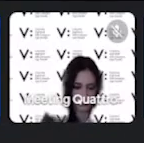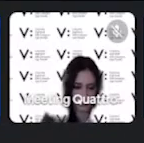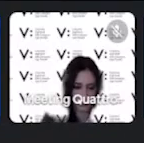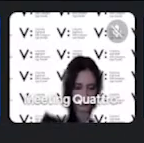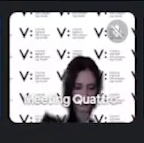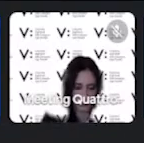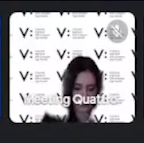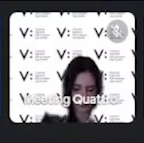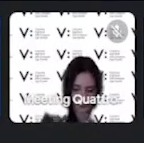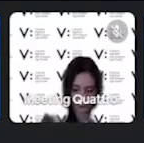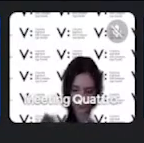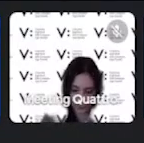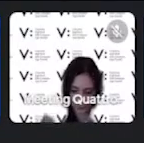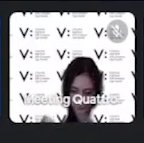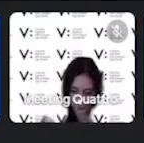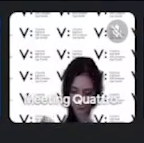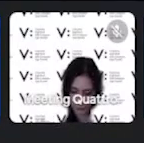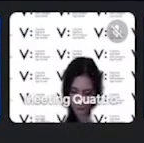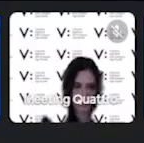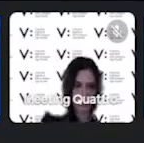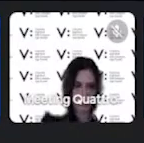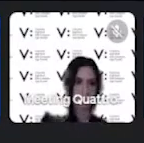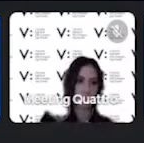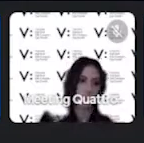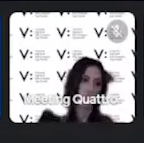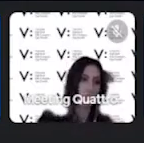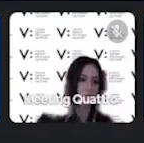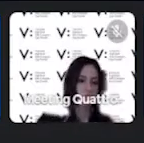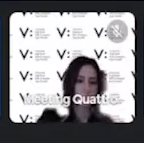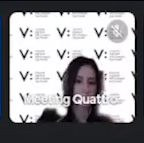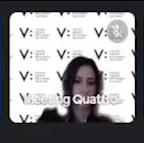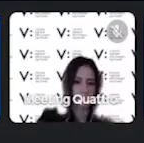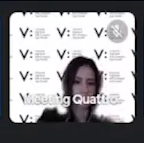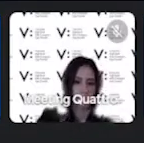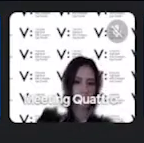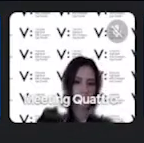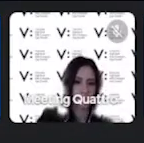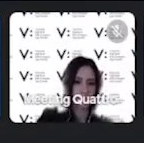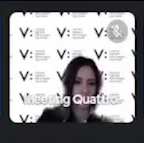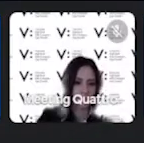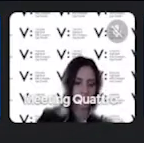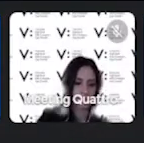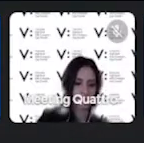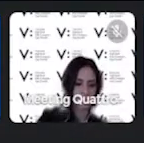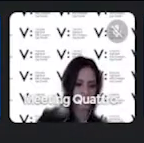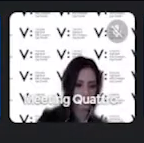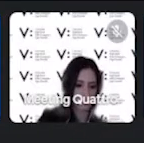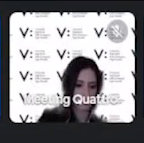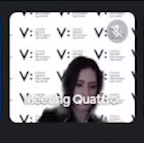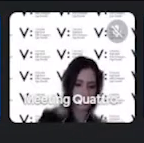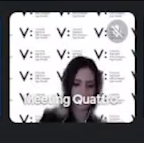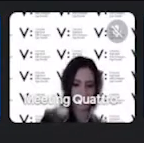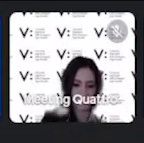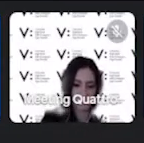questo punto di vista, vi potranno sostenere anche da questo punto di vista. Ce la mettiamo tutta